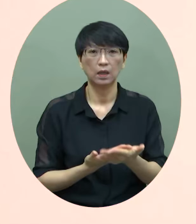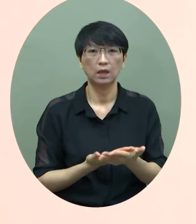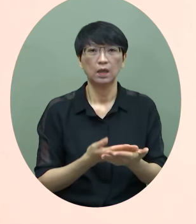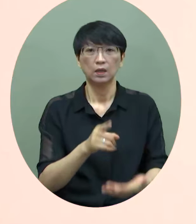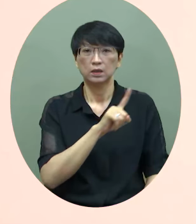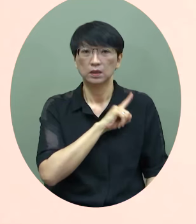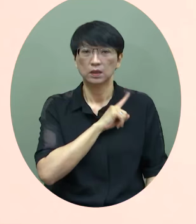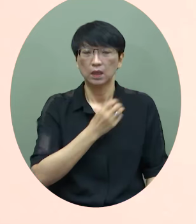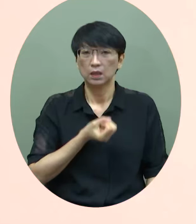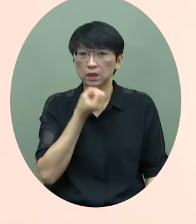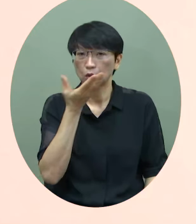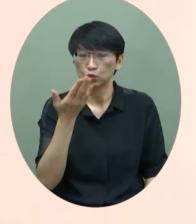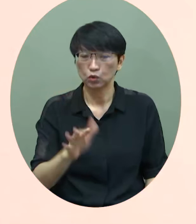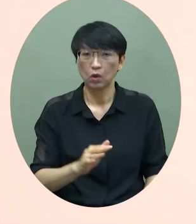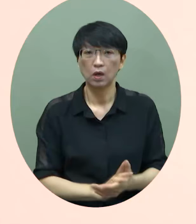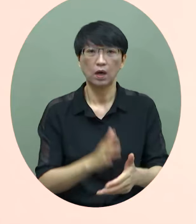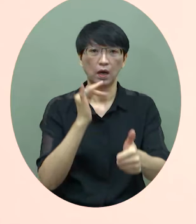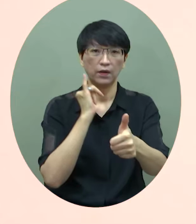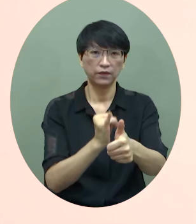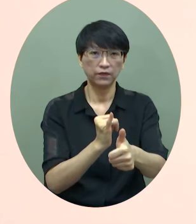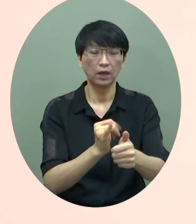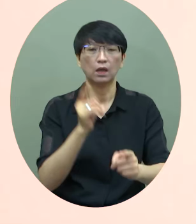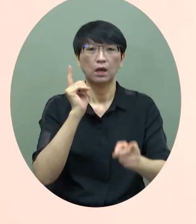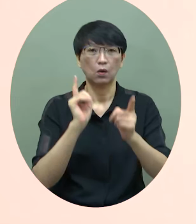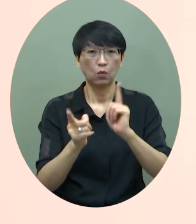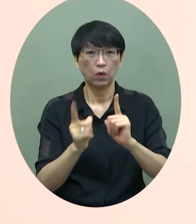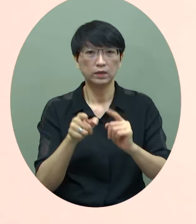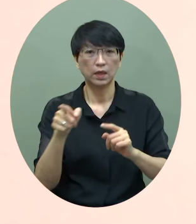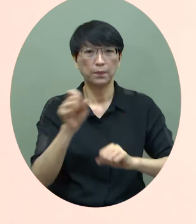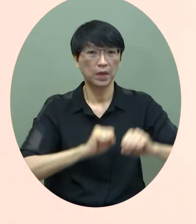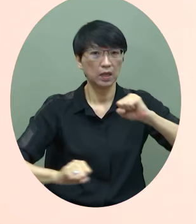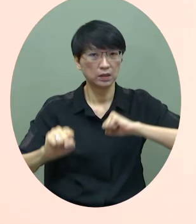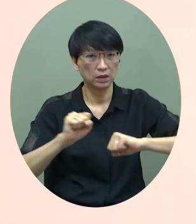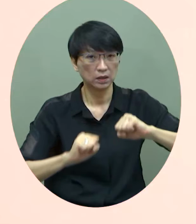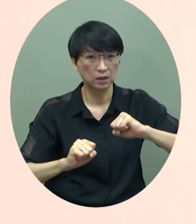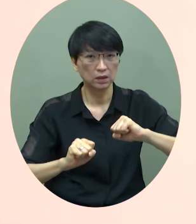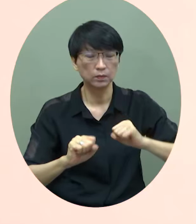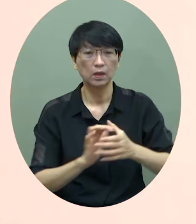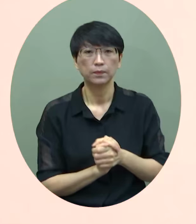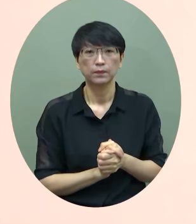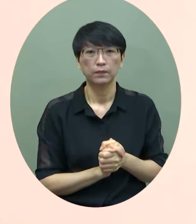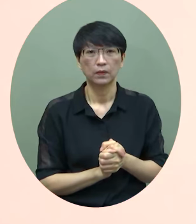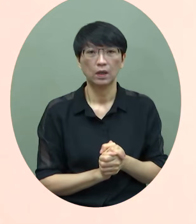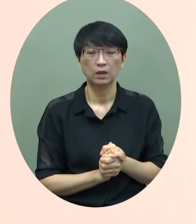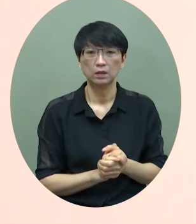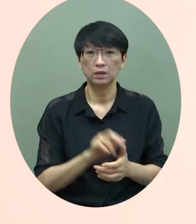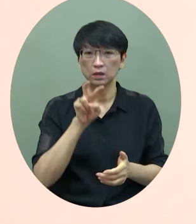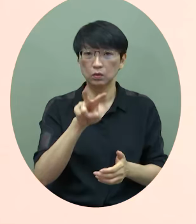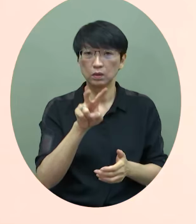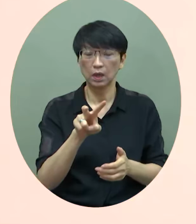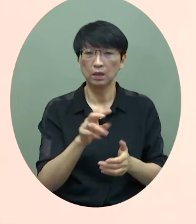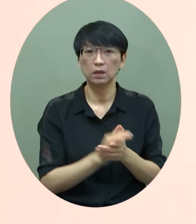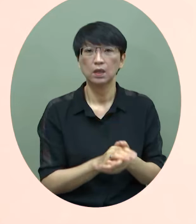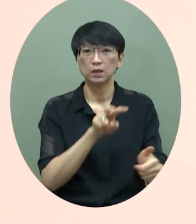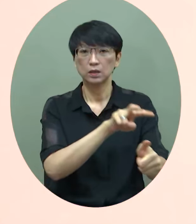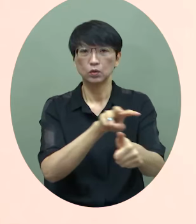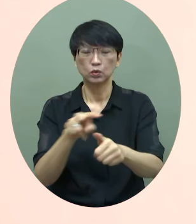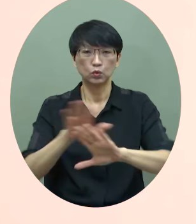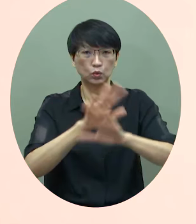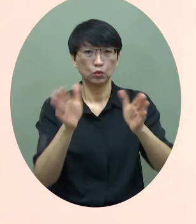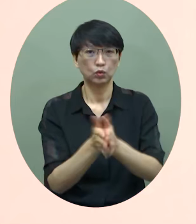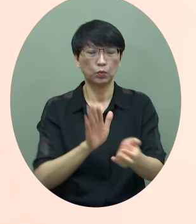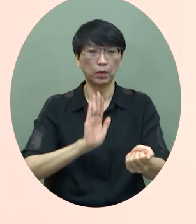也提出了在懲罰或者採取這些行動的同時我們都要顧及整體在抗